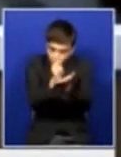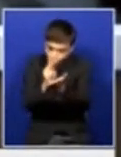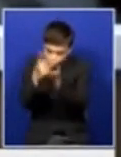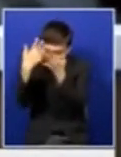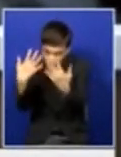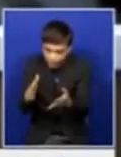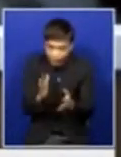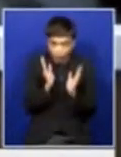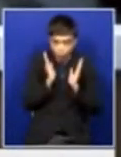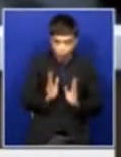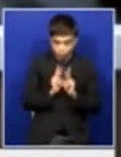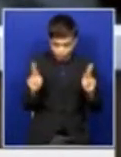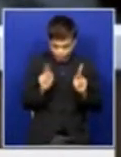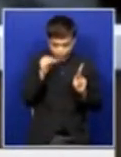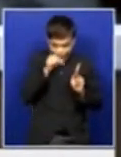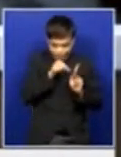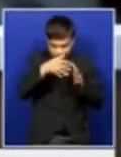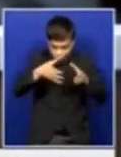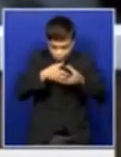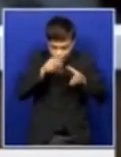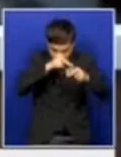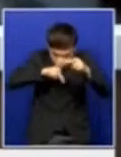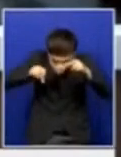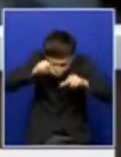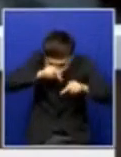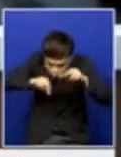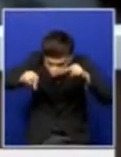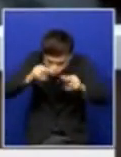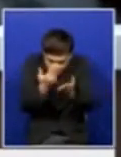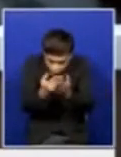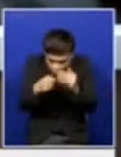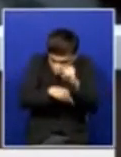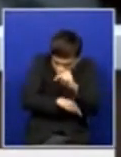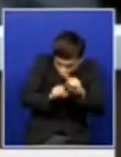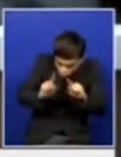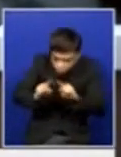ให้ความร่วมมือกับทางราชการในการควบคุมการแพร่ระบาดในครั้งนี้นะครับกราบขอบคุณทุกท่านครับ